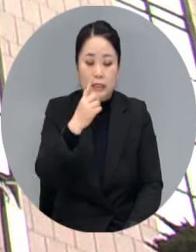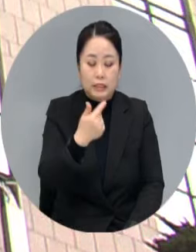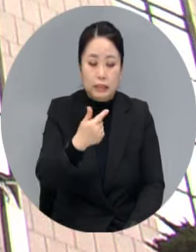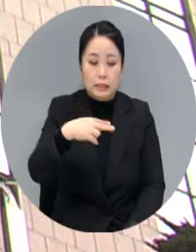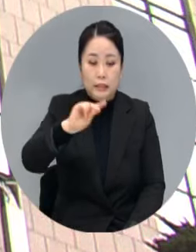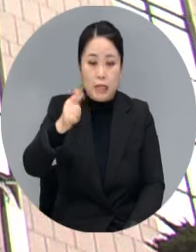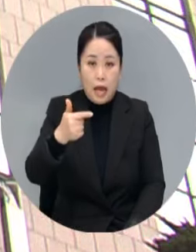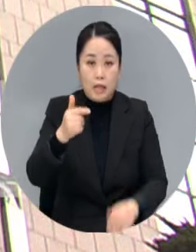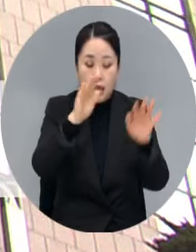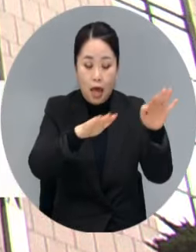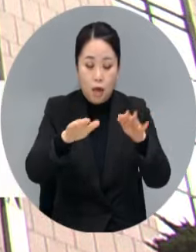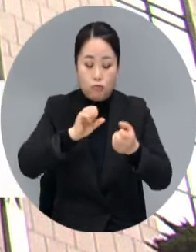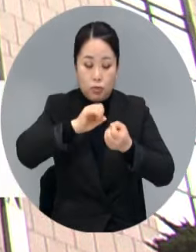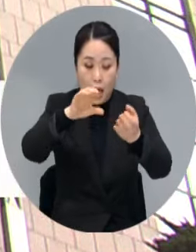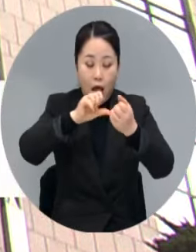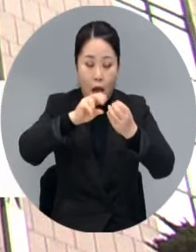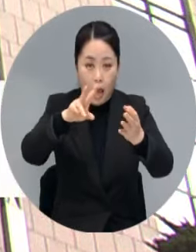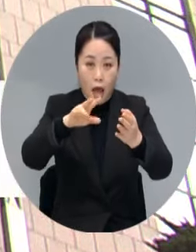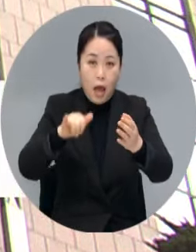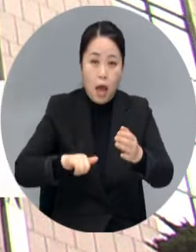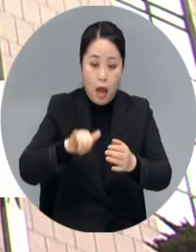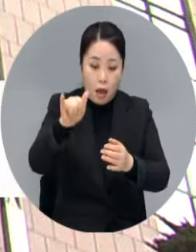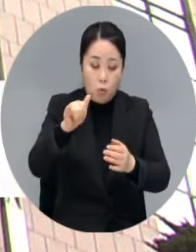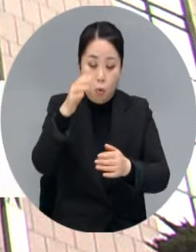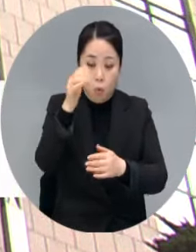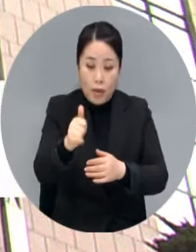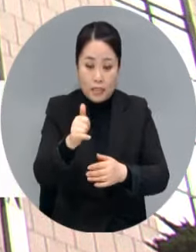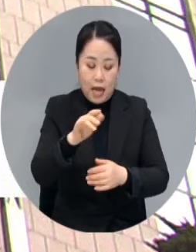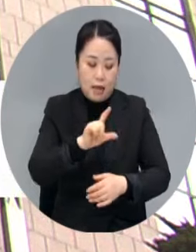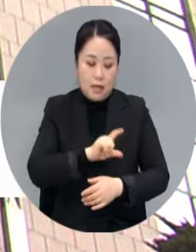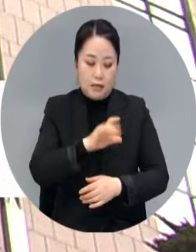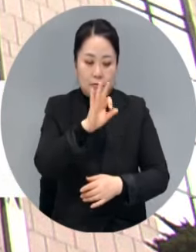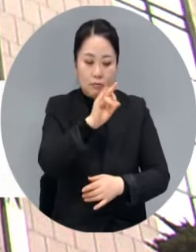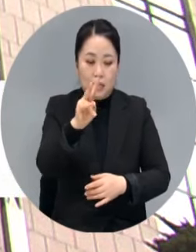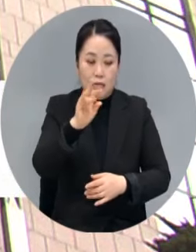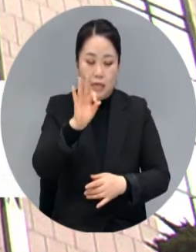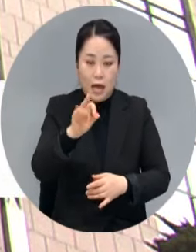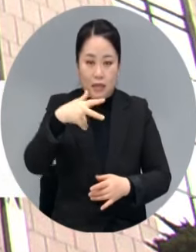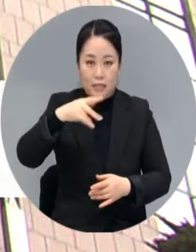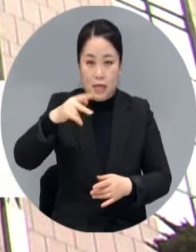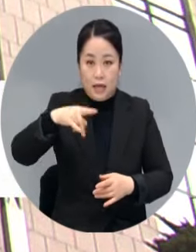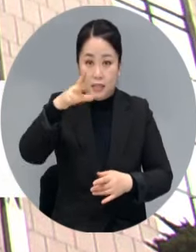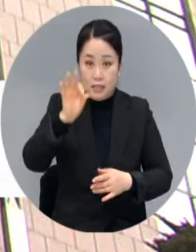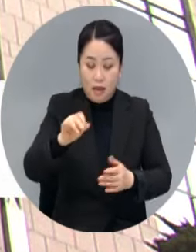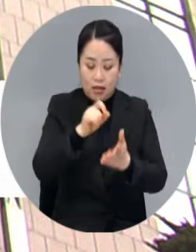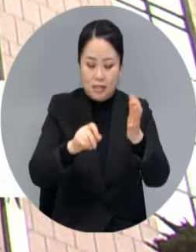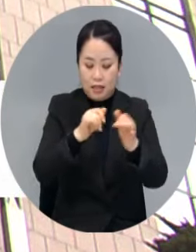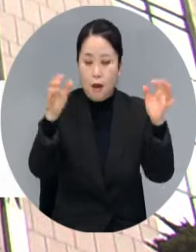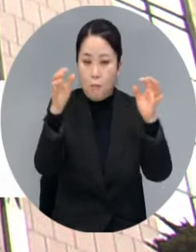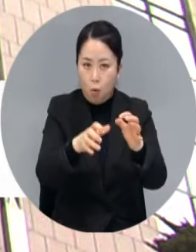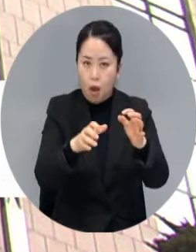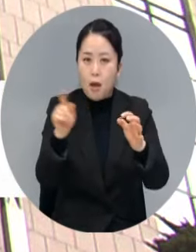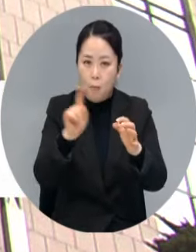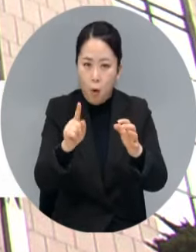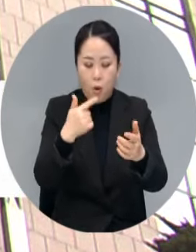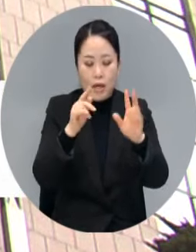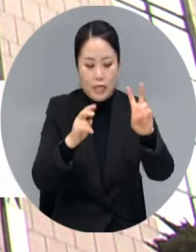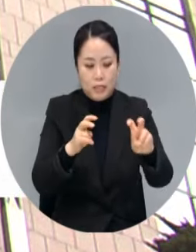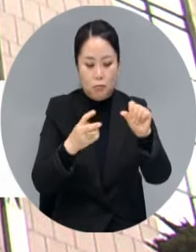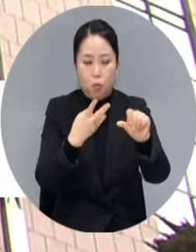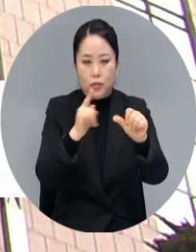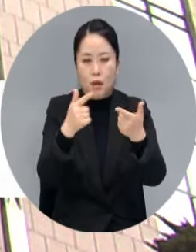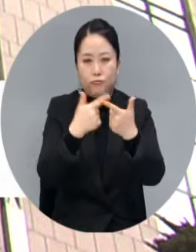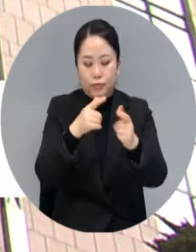은산 해운항공 양재생 회장이 오늘 기자회견을 열고 제25대 부산 상임회장 선거 출마를